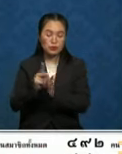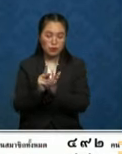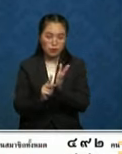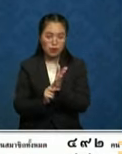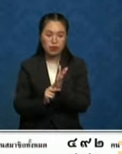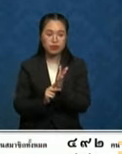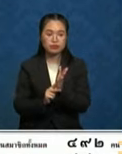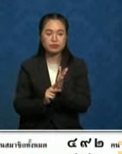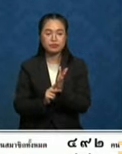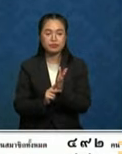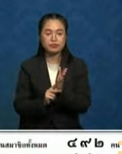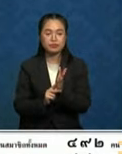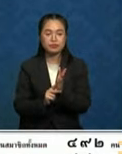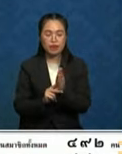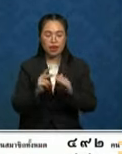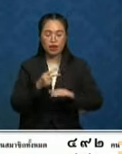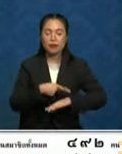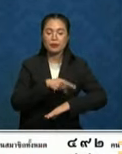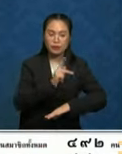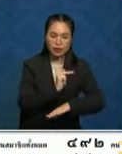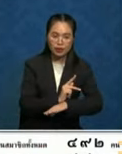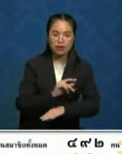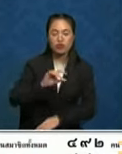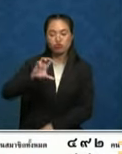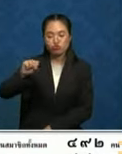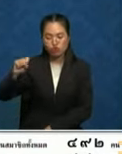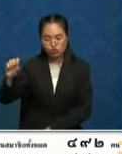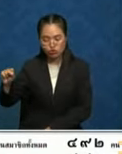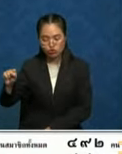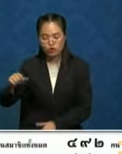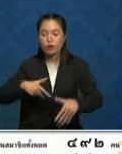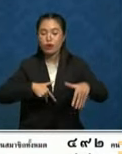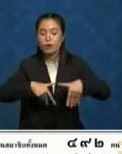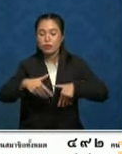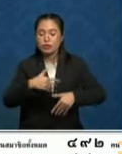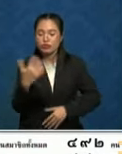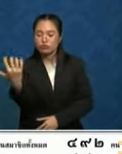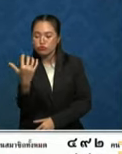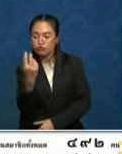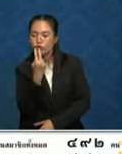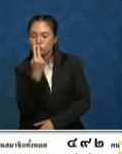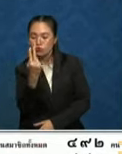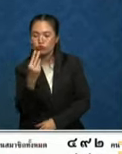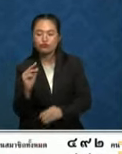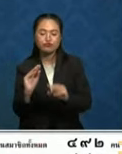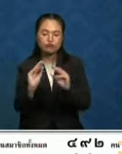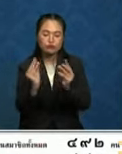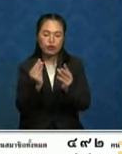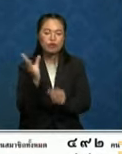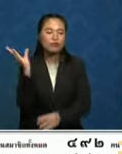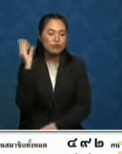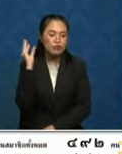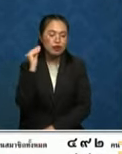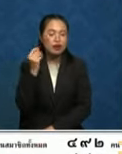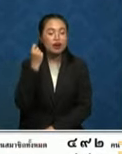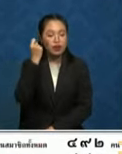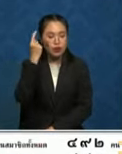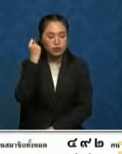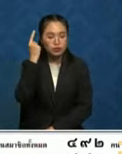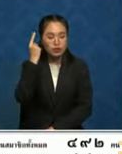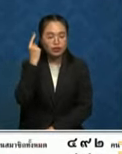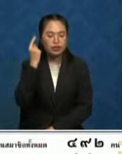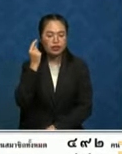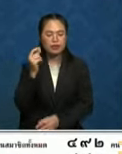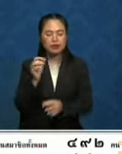เดิมเพื่อให้ท่านประธานเพื่อนสมาชิกและพี่น้องประชาชนที่รับฟังได้เกิดความเข้าใจในเนื้อหาของร่างกฎหมาย